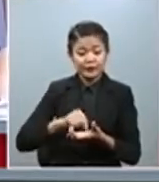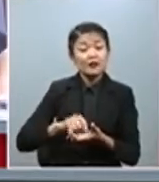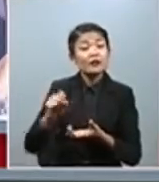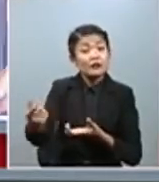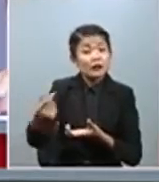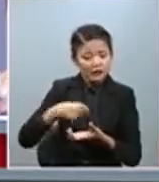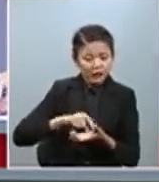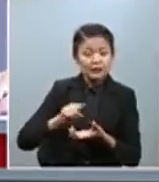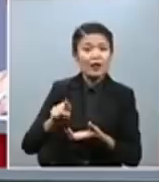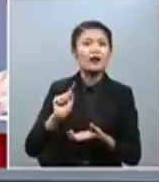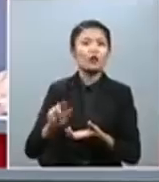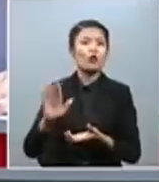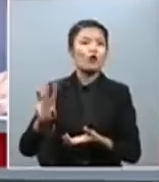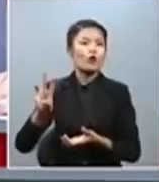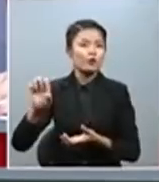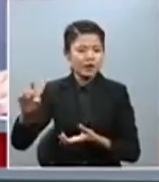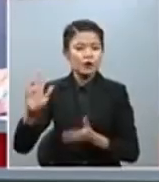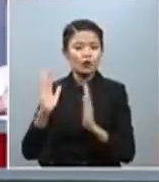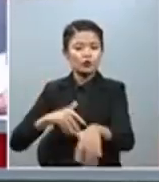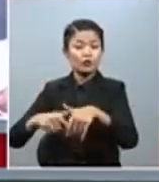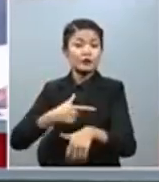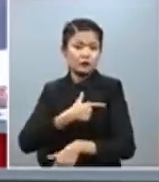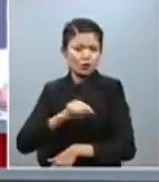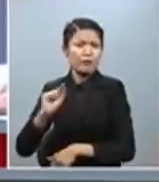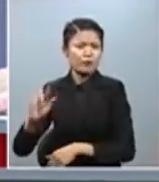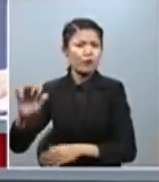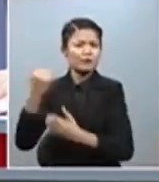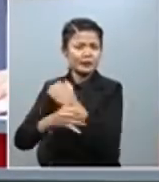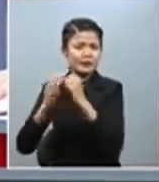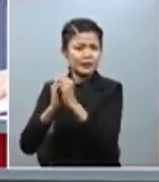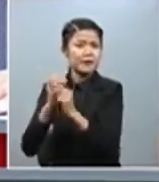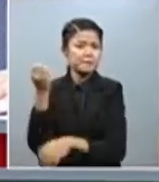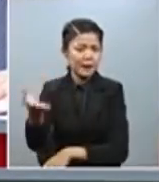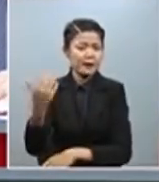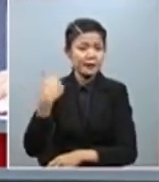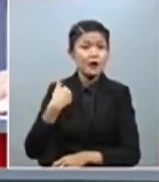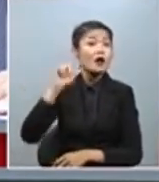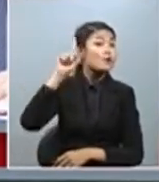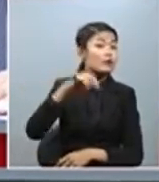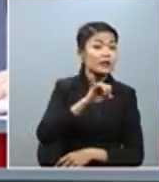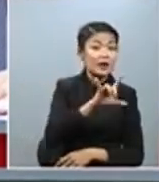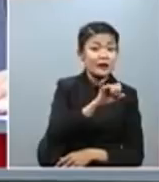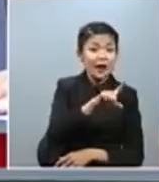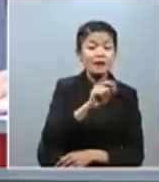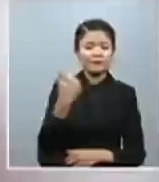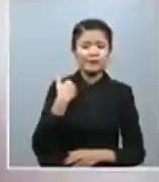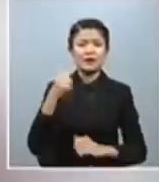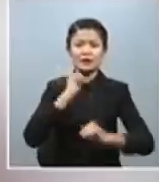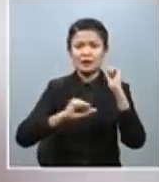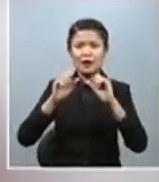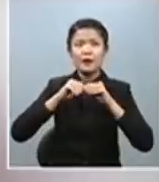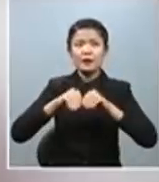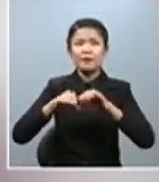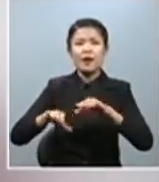นิยมในจีนมากยิ่งขึ้นด้วยนะฮะขณะเดียวกันครับพูดถึงจีนแล้วเนี่ยน้องยาย่าของเรานะครับมีผลงานไปไกลถึงจีนเ